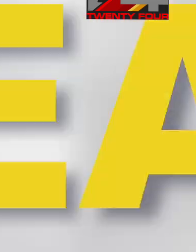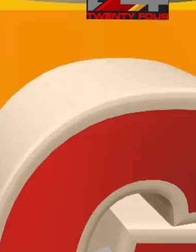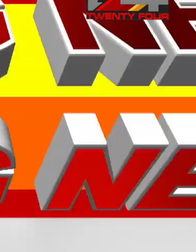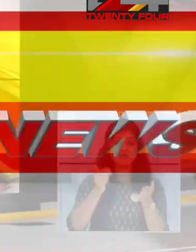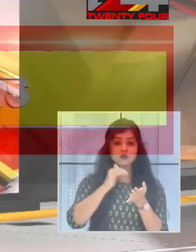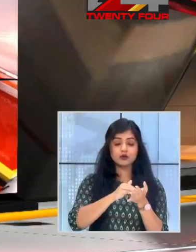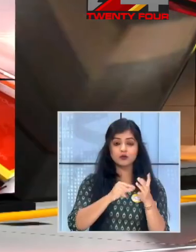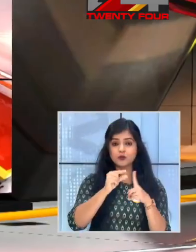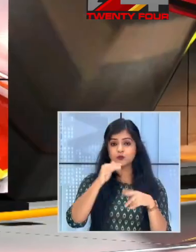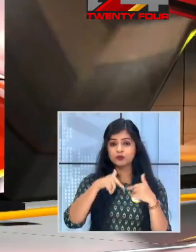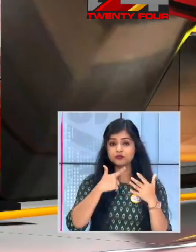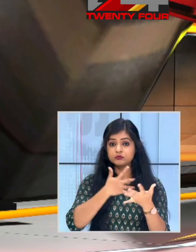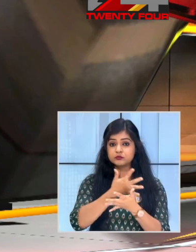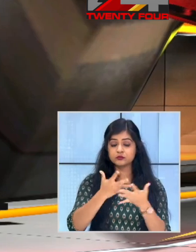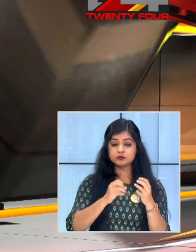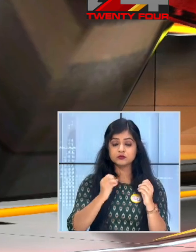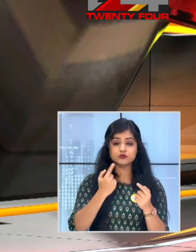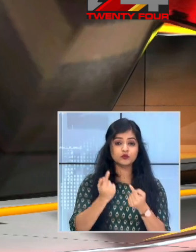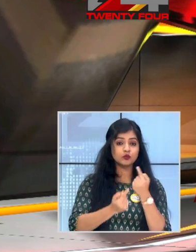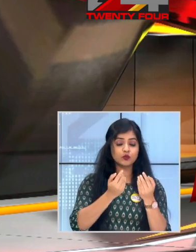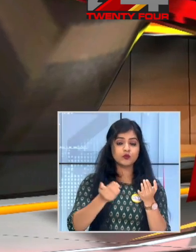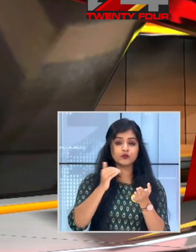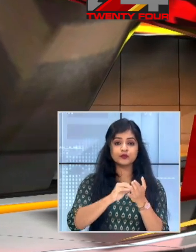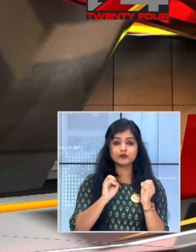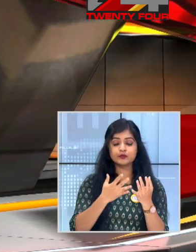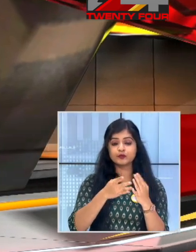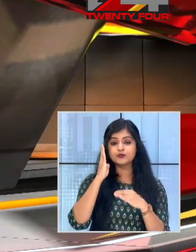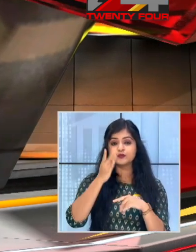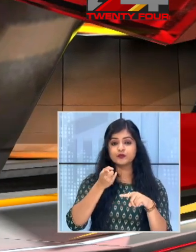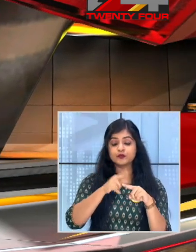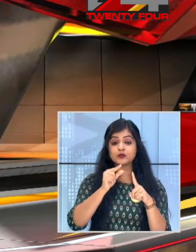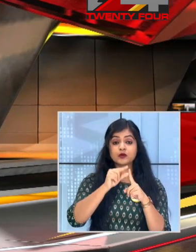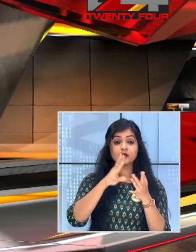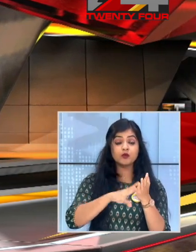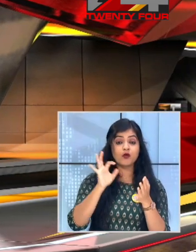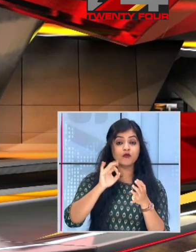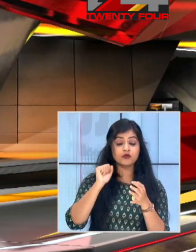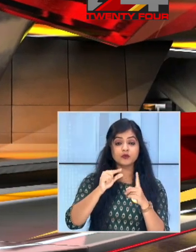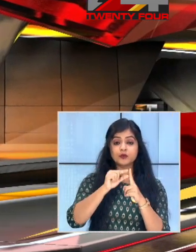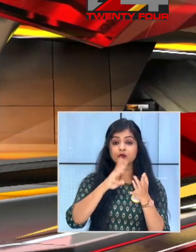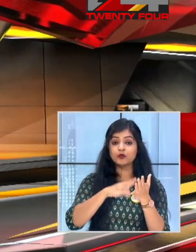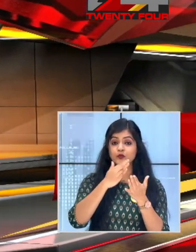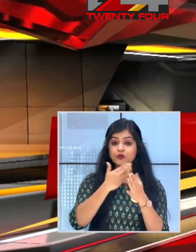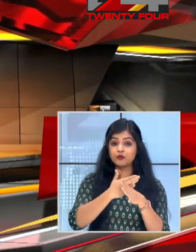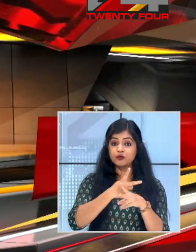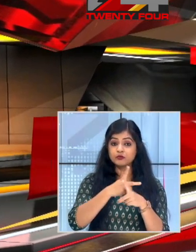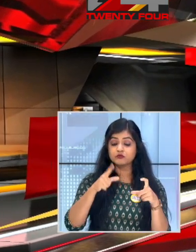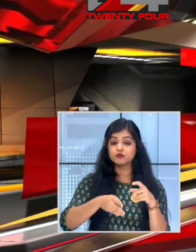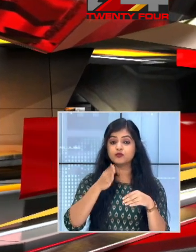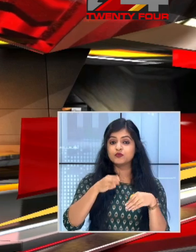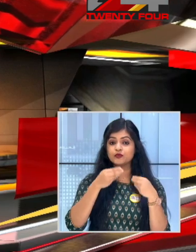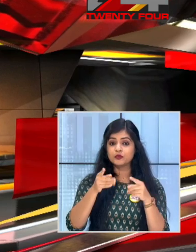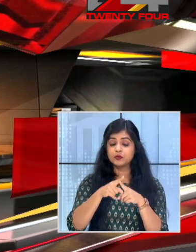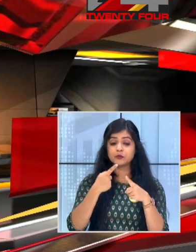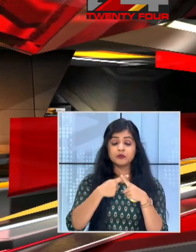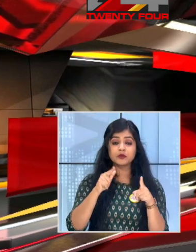വീണ്ടും ഒരു രാഷ്ട്രീയ ചർച്ചയ്ക്ക് ആരോപണത്തിനുള്ള വഴി തുറക്കുന്നതാണ് ഏതായാലും ആ പ്രസംഗം. അത് പ്രധാനമന്ത്രിയുടെ ഓഫീസിനെ, പ്രധാനമന്ത്രിയുടെയൊക്കെ കാര്യക്ഷമതയെ പ്രശംസിച്ചതാണെങ്കിൽ